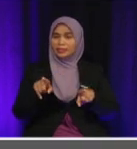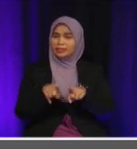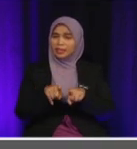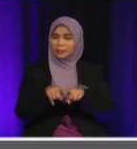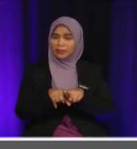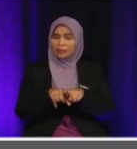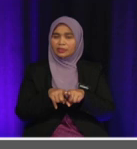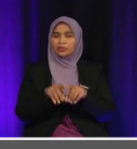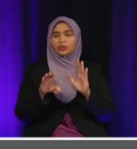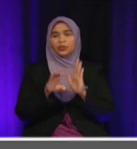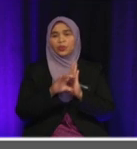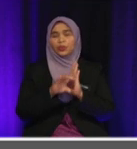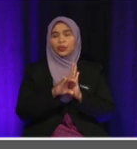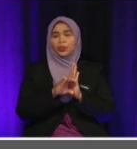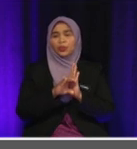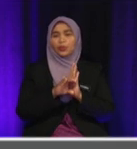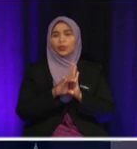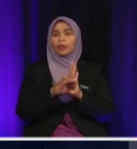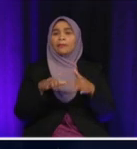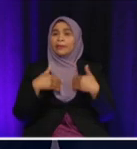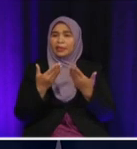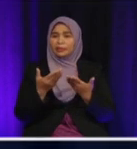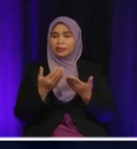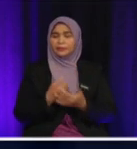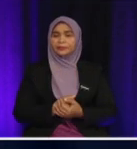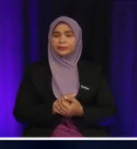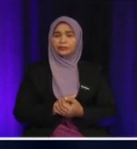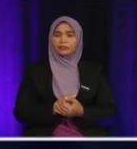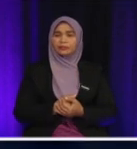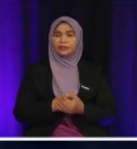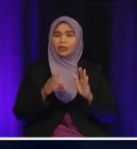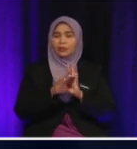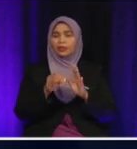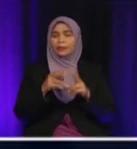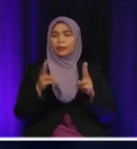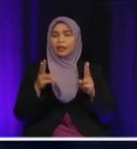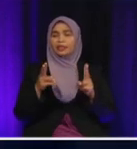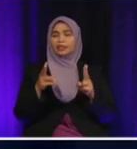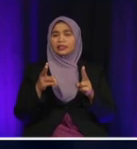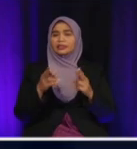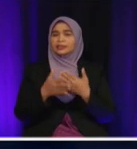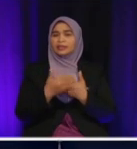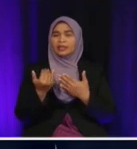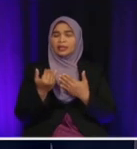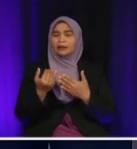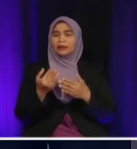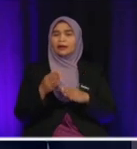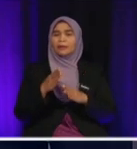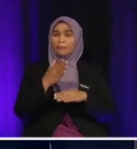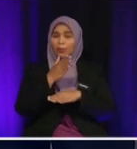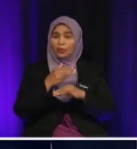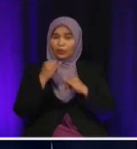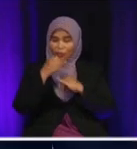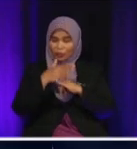berikan contoh, ya. Contohnya macam mana? Contohlah, ya. Saya berikan contoh yang paling senang sekali. Contohnya, dipotong jari.